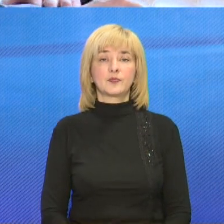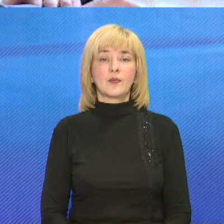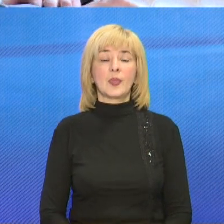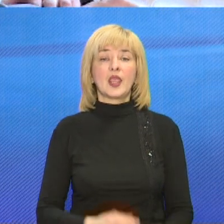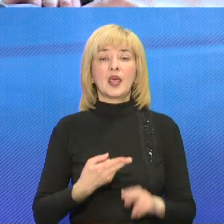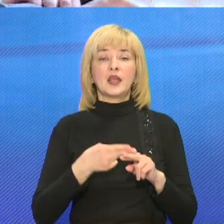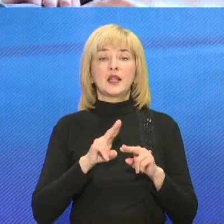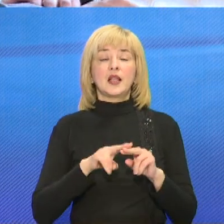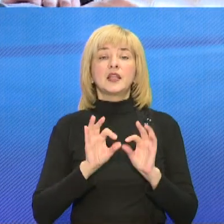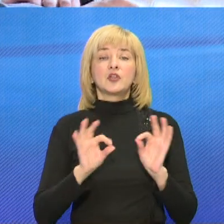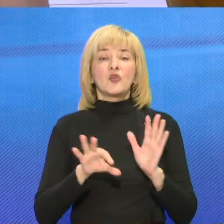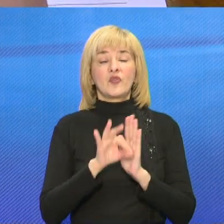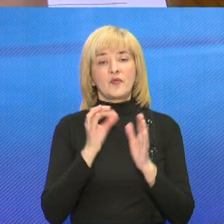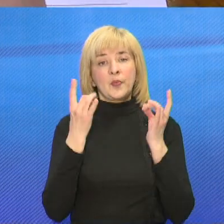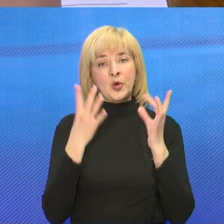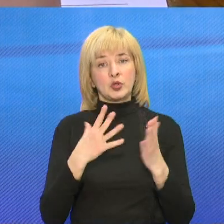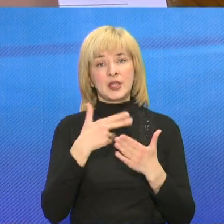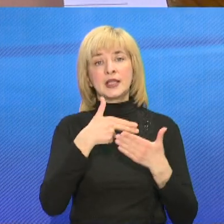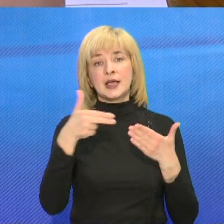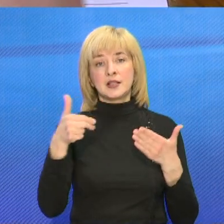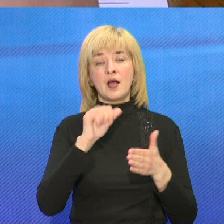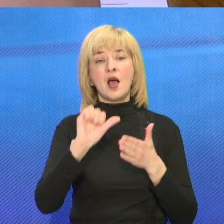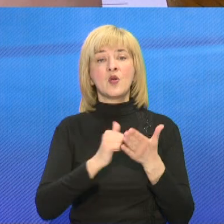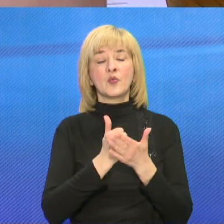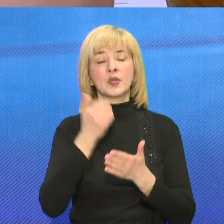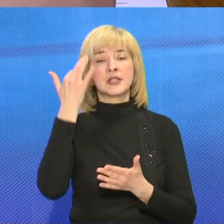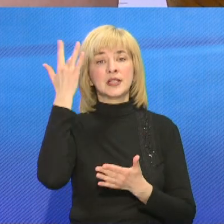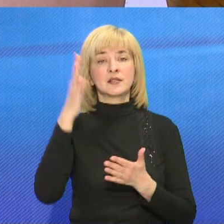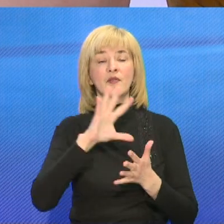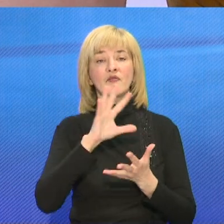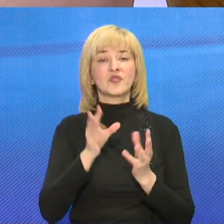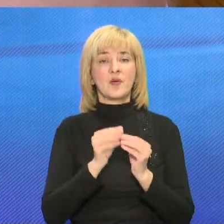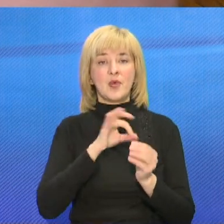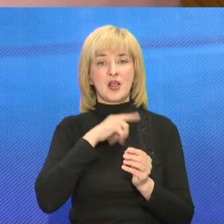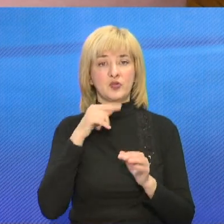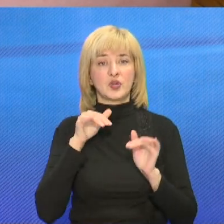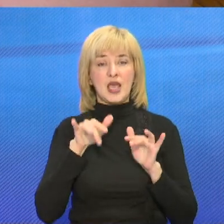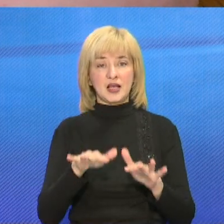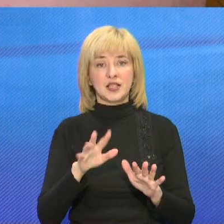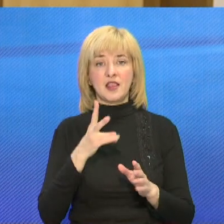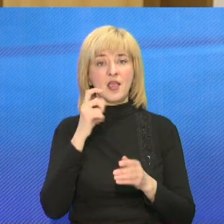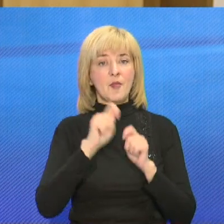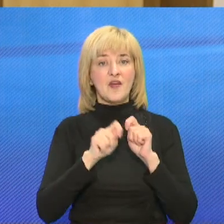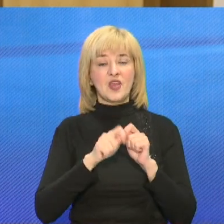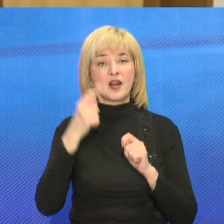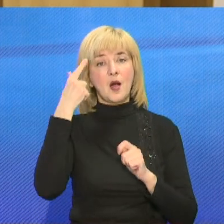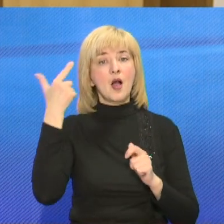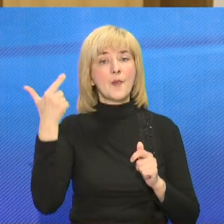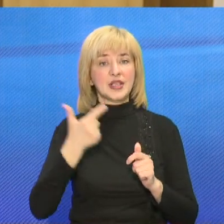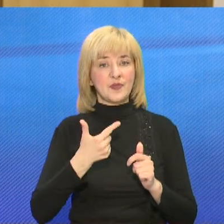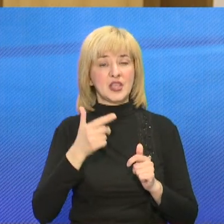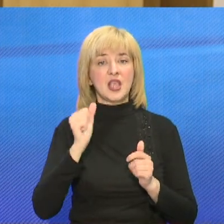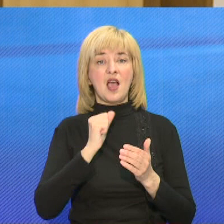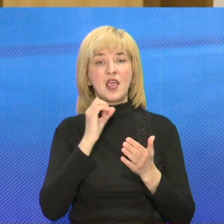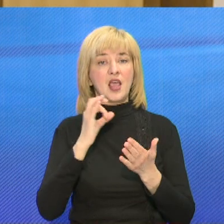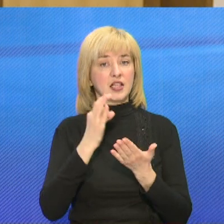Для диктовки обрали довольно простый текст, бо головный сенс усебеларускай акции – не проверка письменности и выставление оценки, а